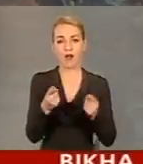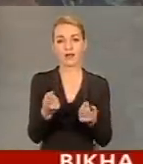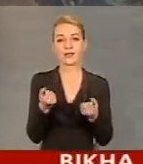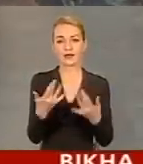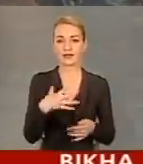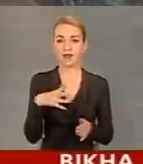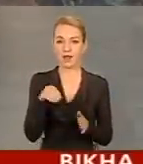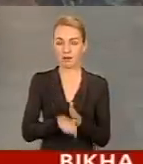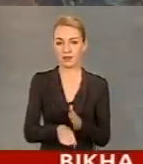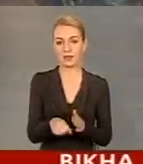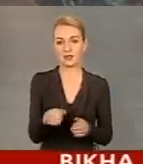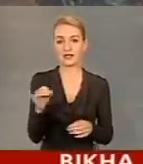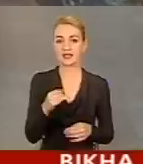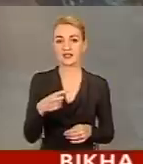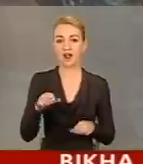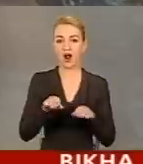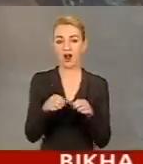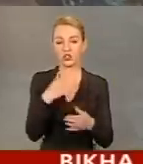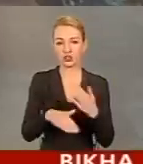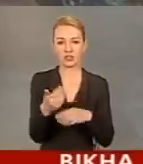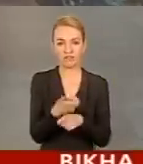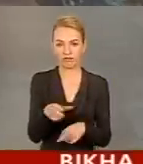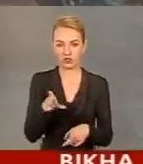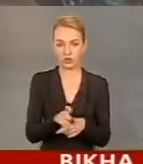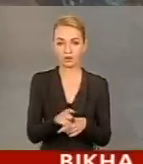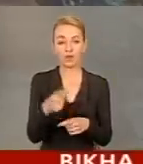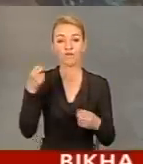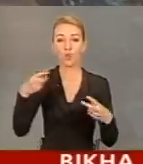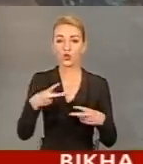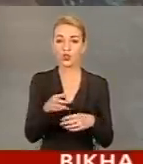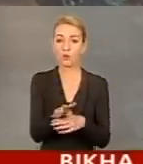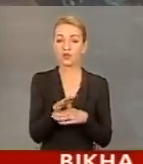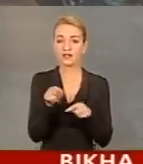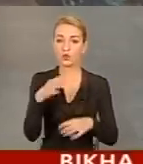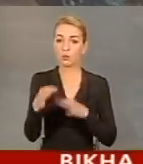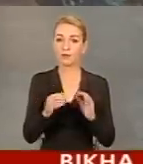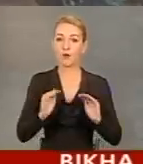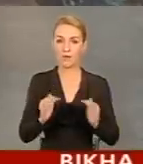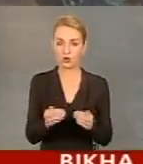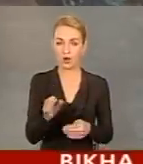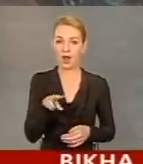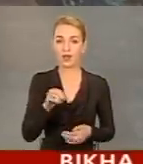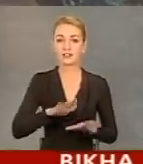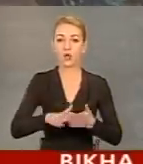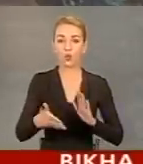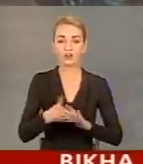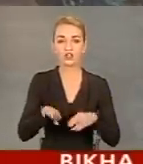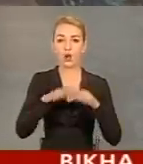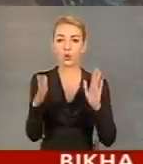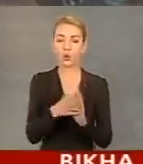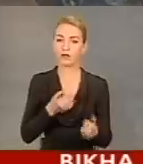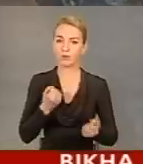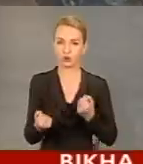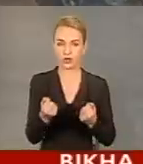кількість загиблих і скалічених значно вища. Тим часом ворожих пострілів цієї доби на сході поменшало, але становище загалом